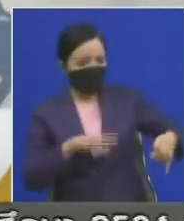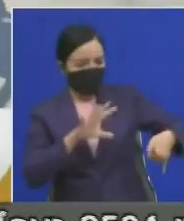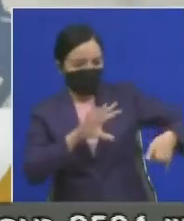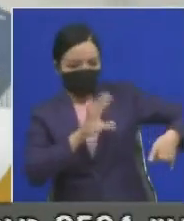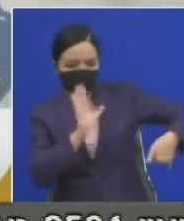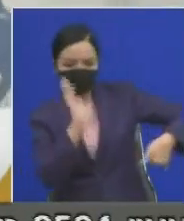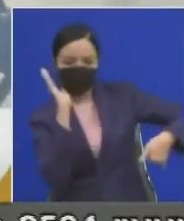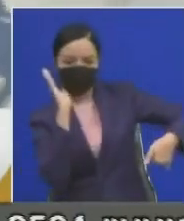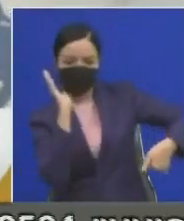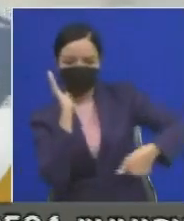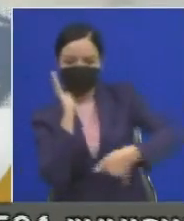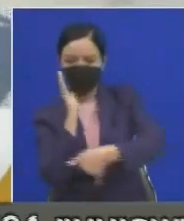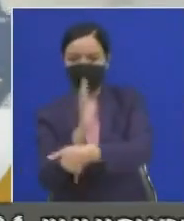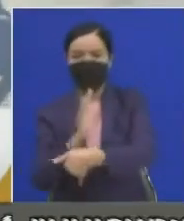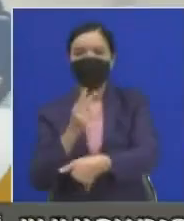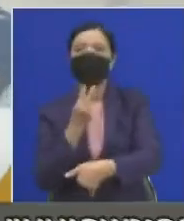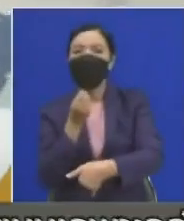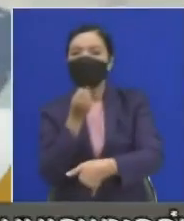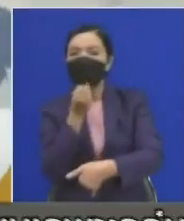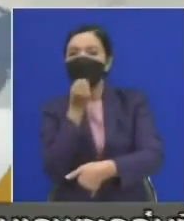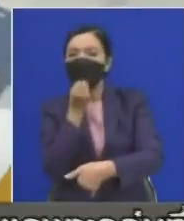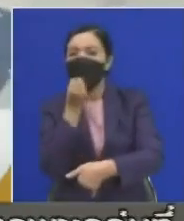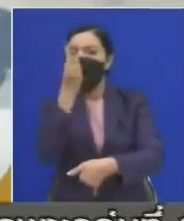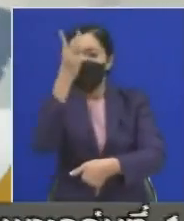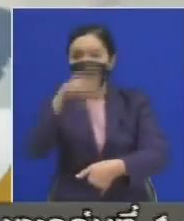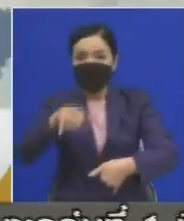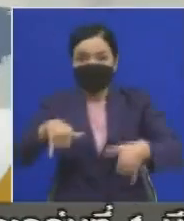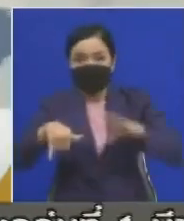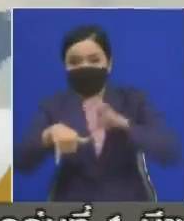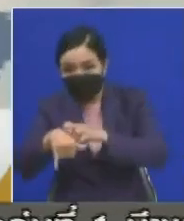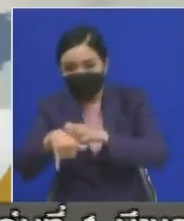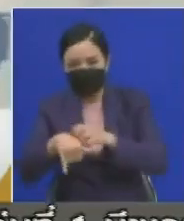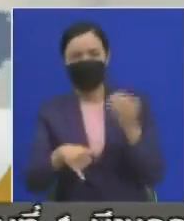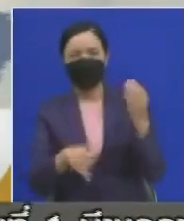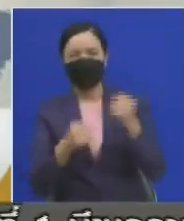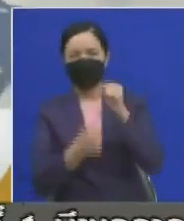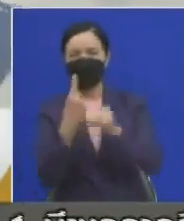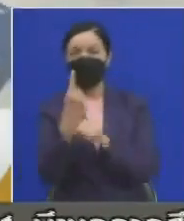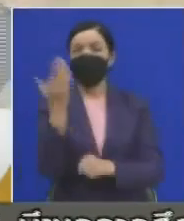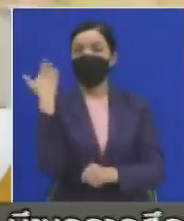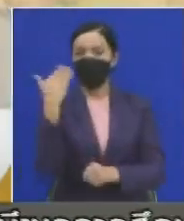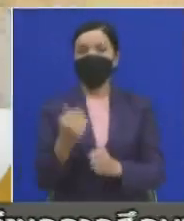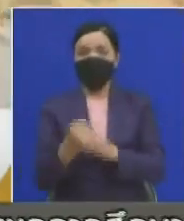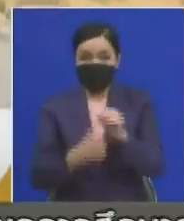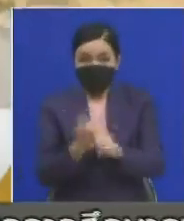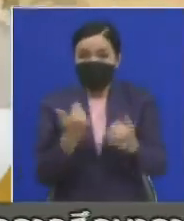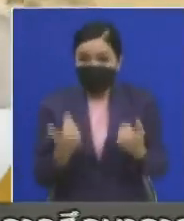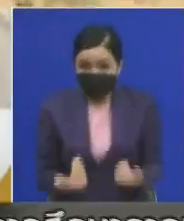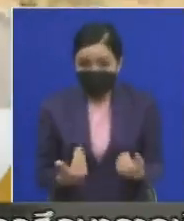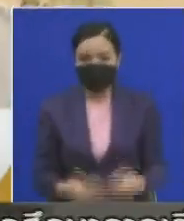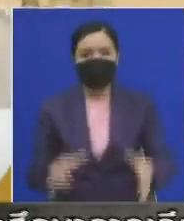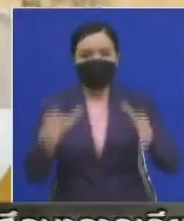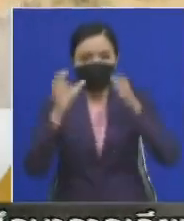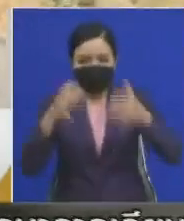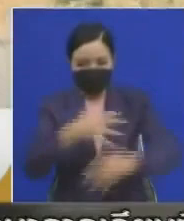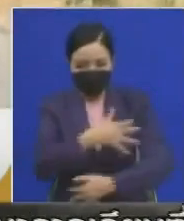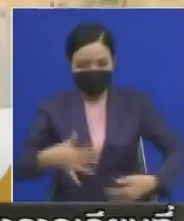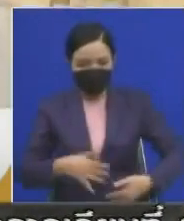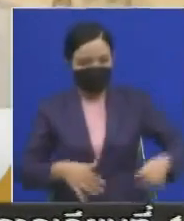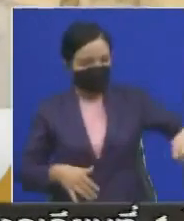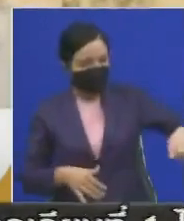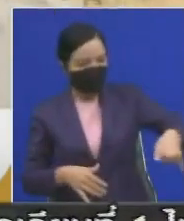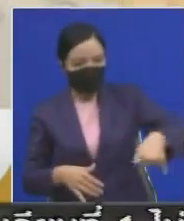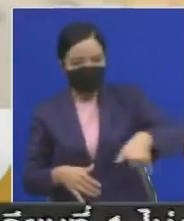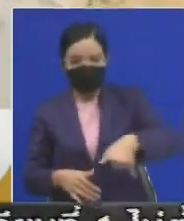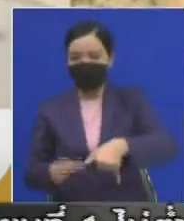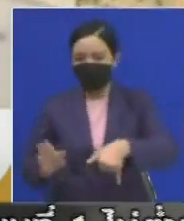ปรากฏวหมวานนี้ครั ประมาณ 3 ตี 1 เสือโค่มออกจากเขตหกษาพศัร่า หยขาแค้งไปกัดสุนัศที่บ้านบึง